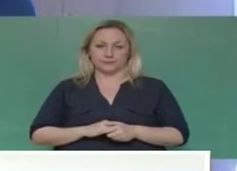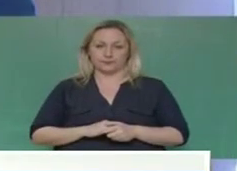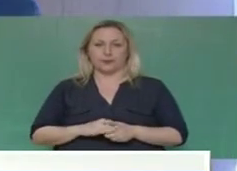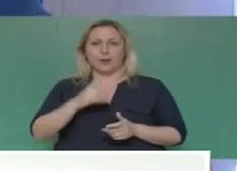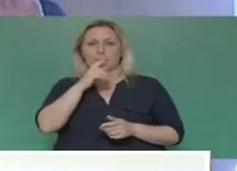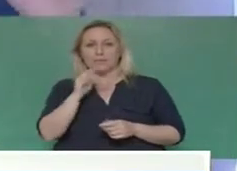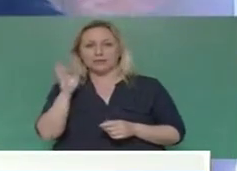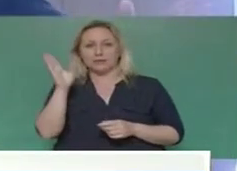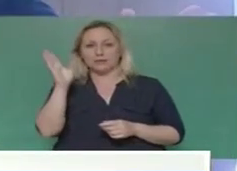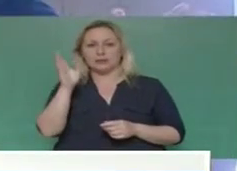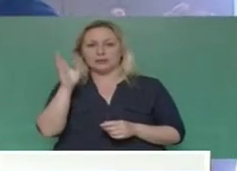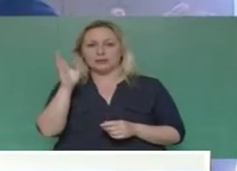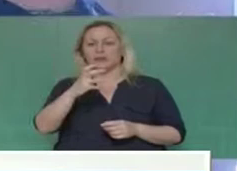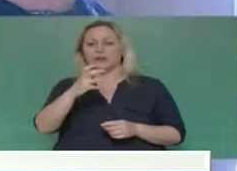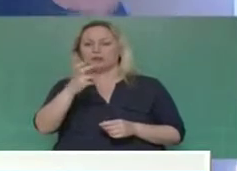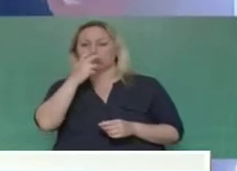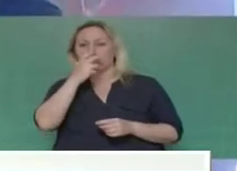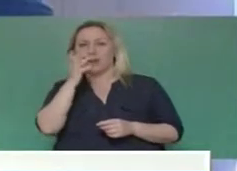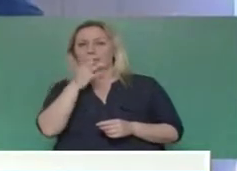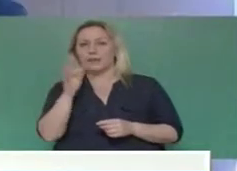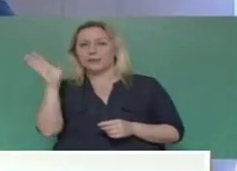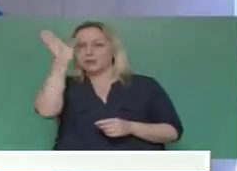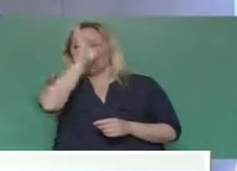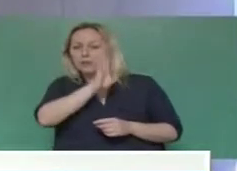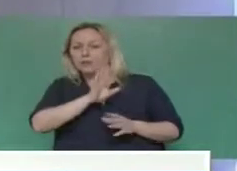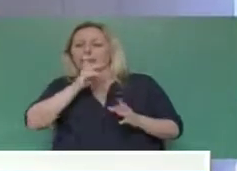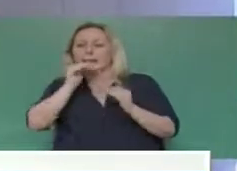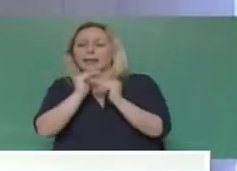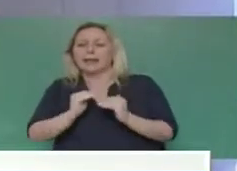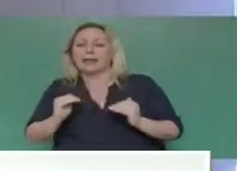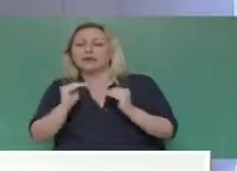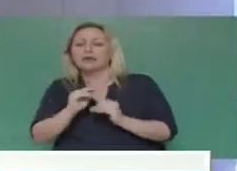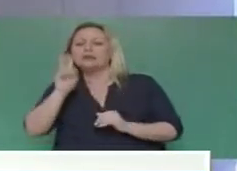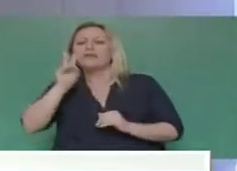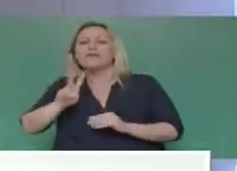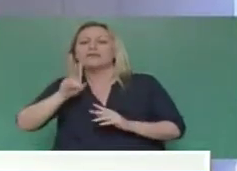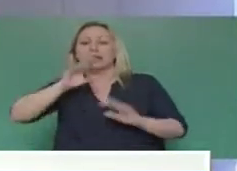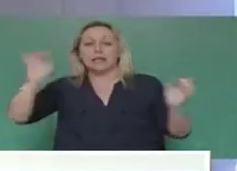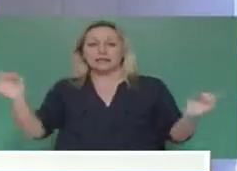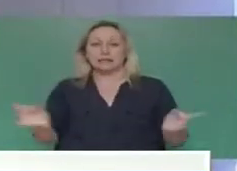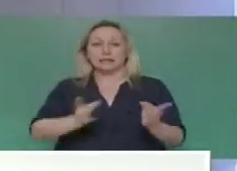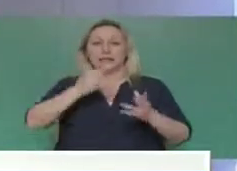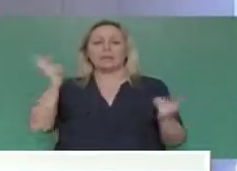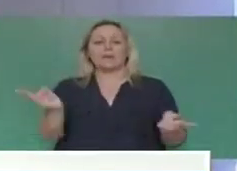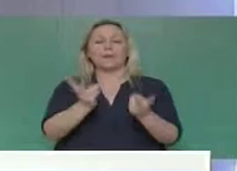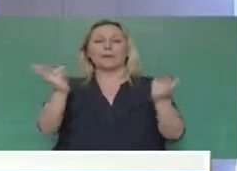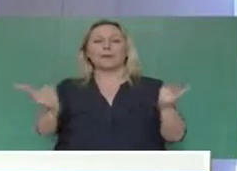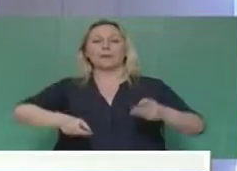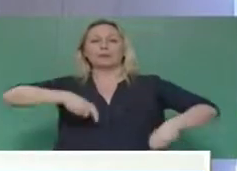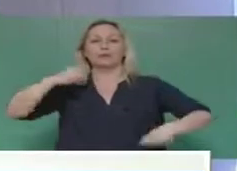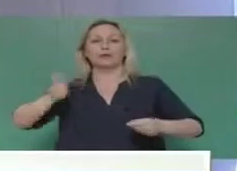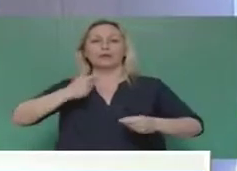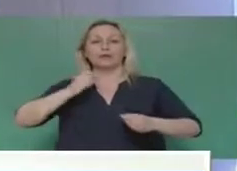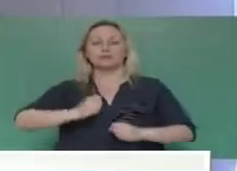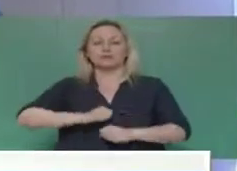Αθόρυβος και άφαντος στα σοβαρά, πρώτος στον ταβαντούρι χωρίς ουσία. Και κυρίως να μην είναι αστραπατσάριστος, μη χαλάσει και τη σχέση.